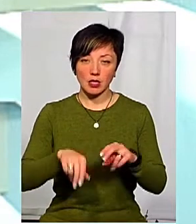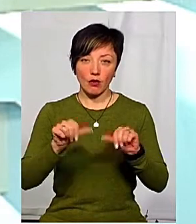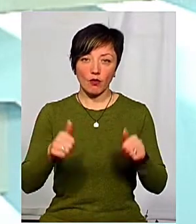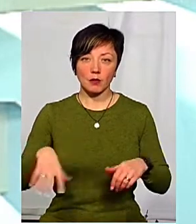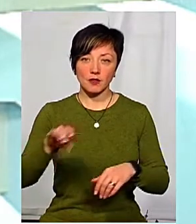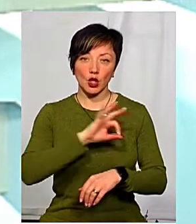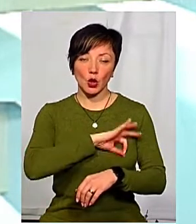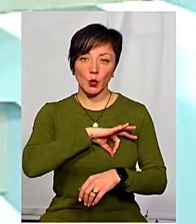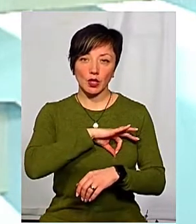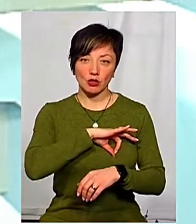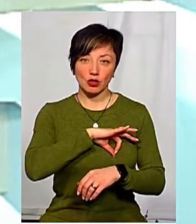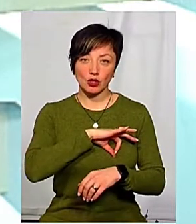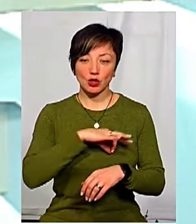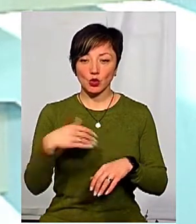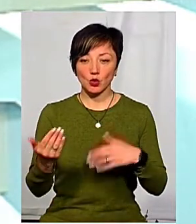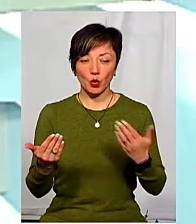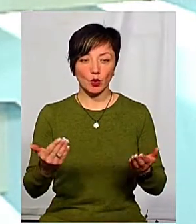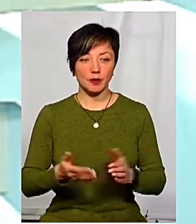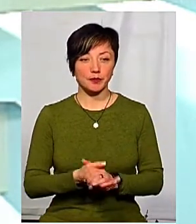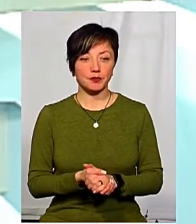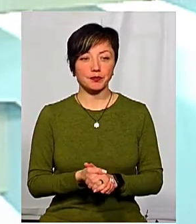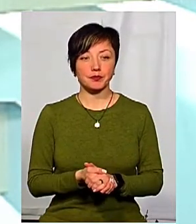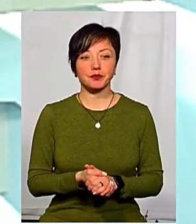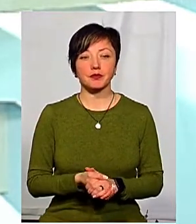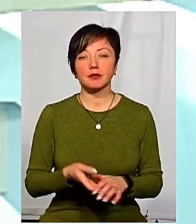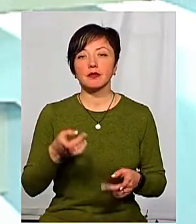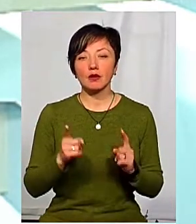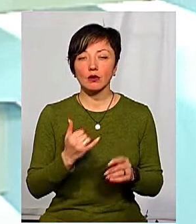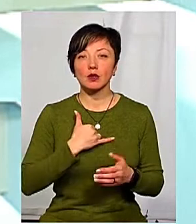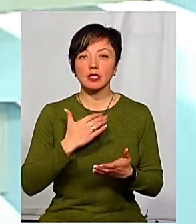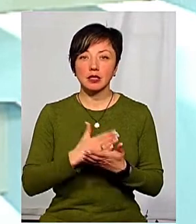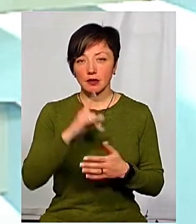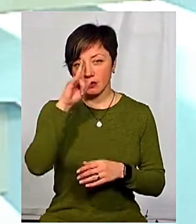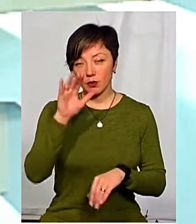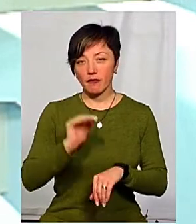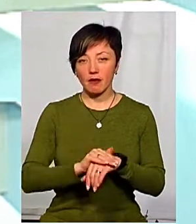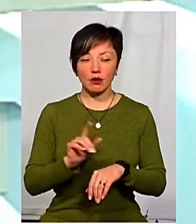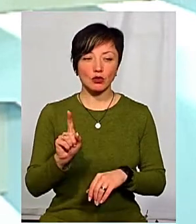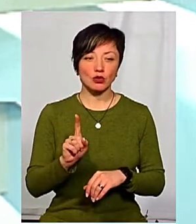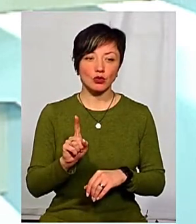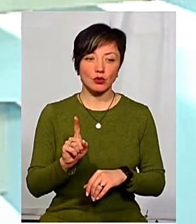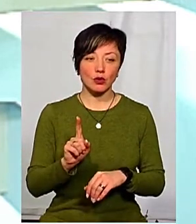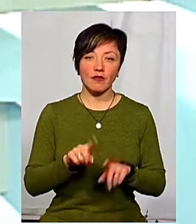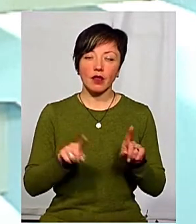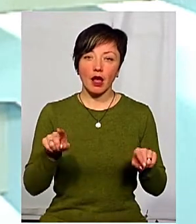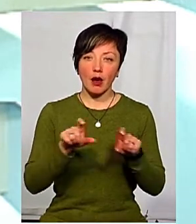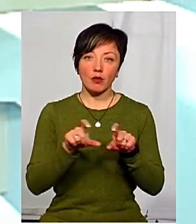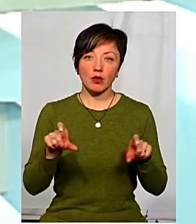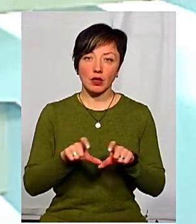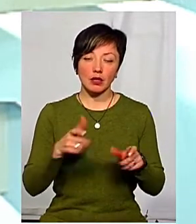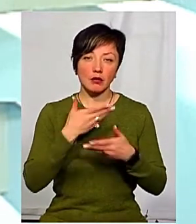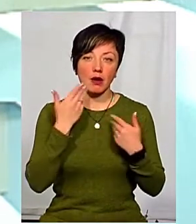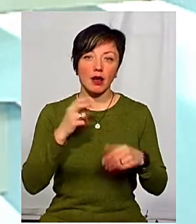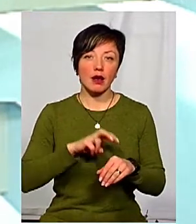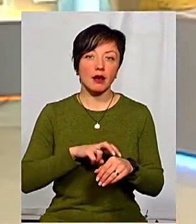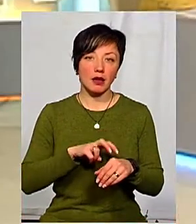всі юридичні сторони. Звичайно, у нас є відомий факт, що, наприклад, в деяких амбулаторіях немає